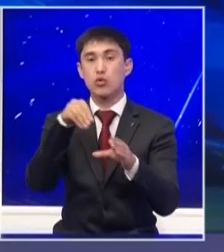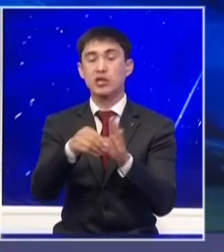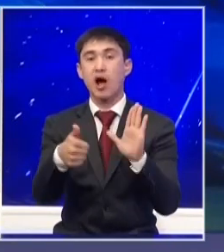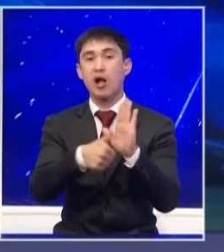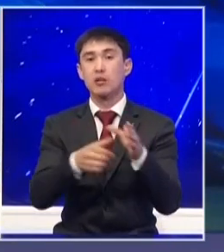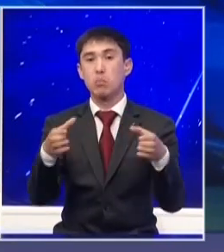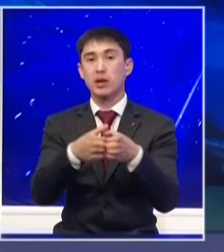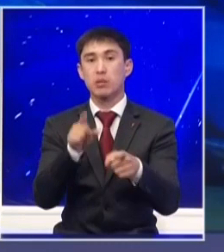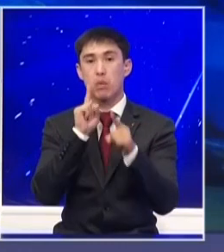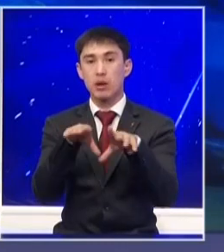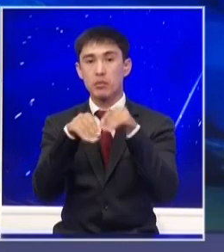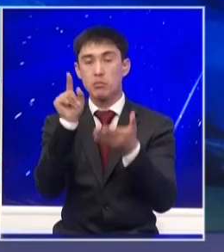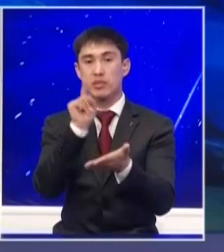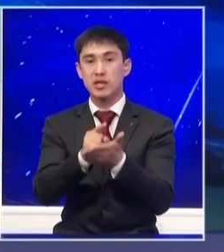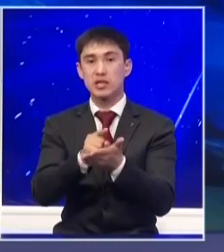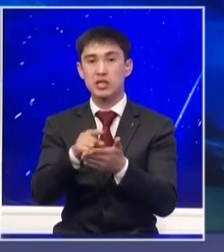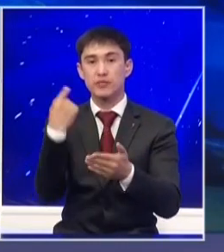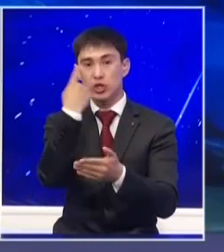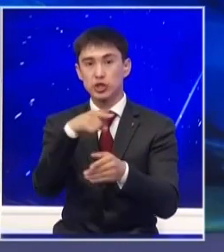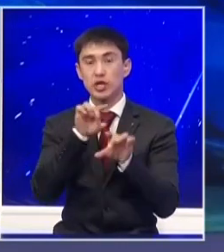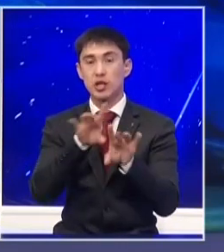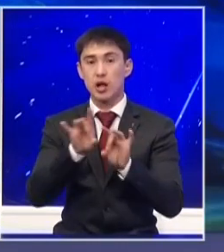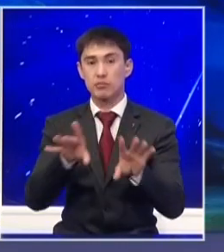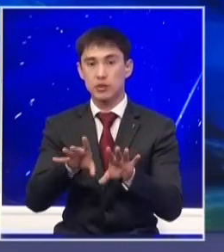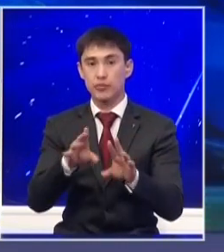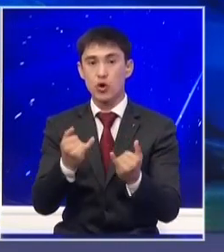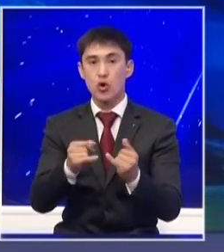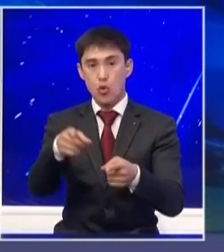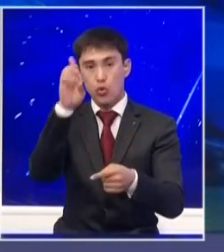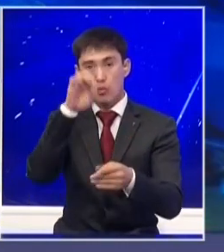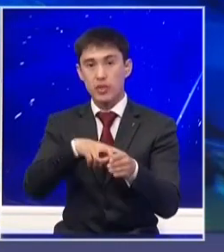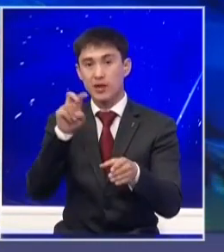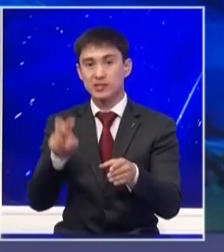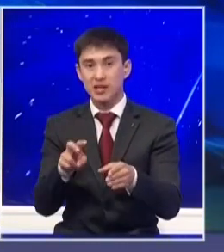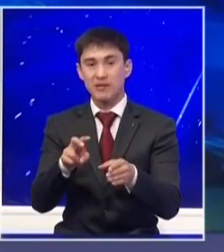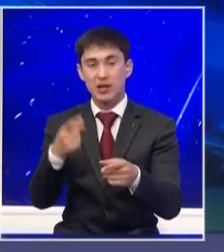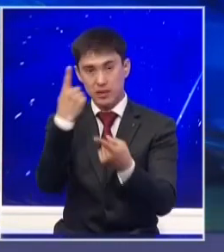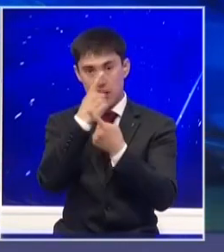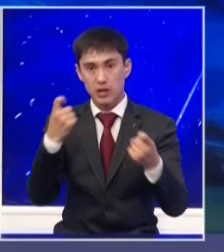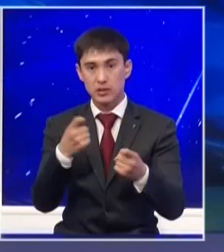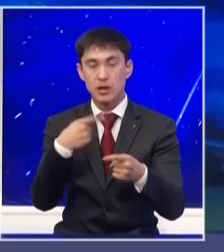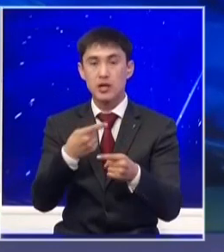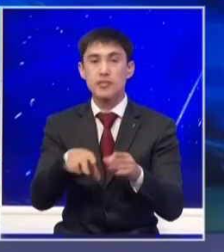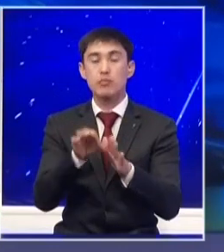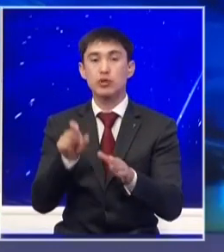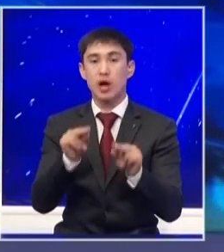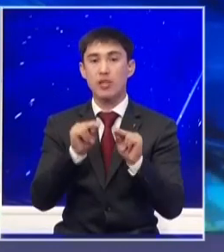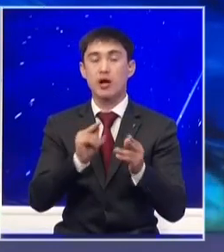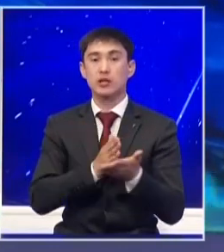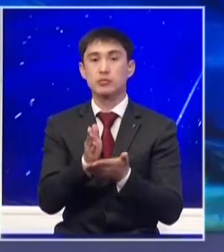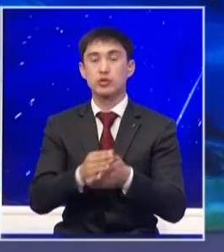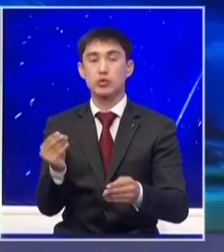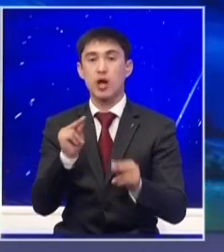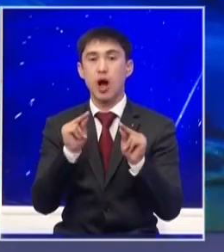6 партияның парламенттегі міндетін жеке дара айқындап берді. Үкіметтің отставкаға кететінін хабарлады. Депутаттар адал қызмет етуге